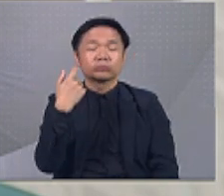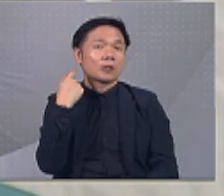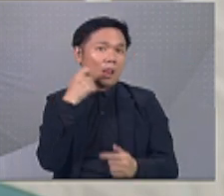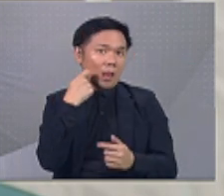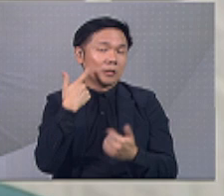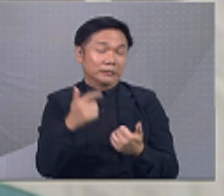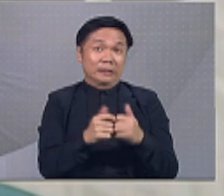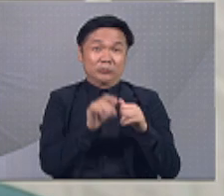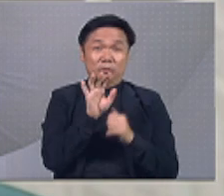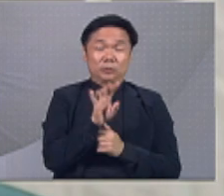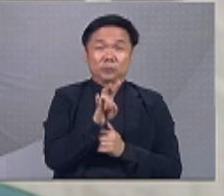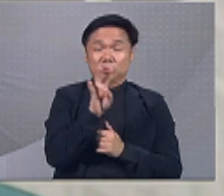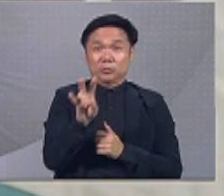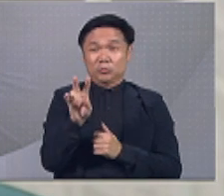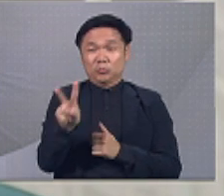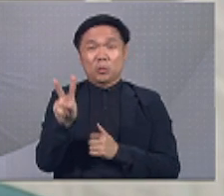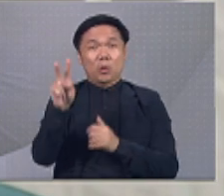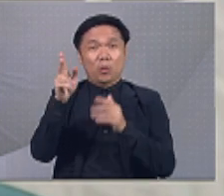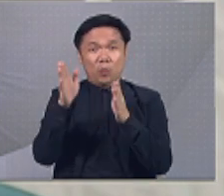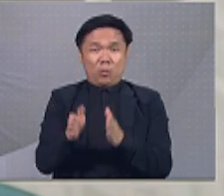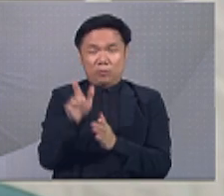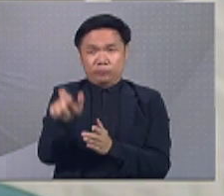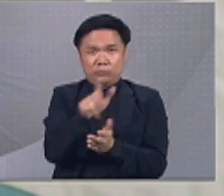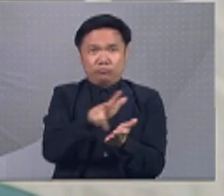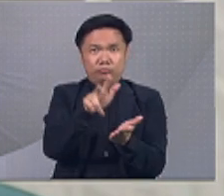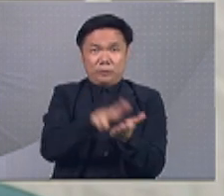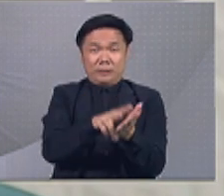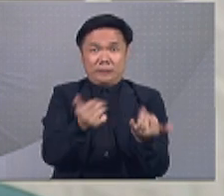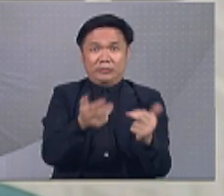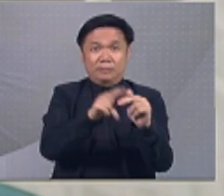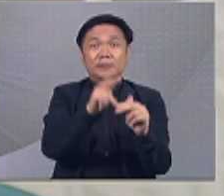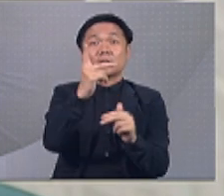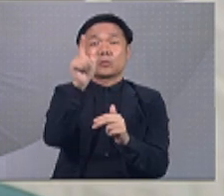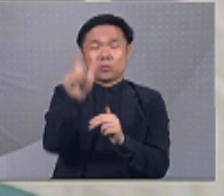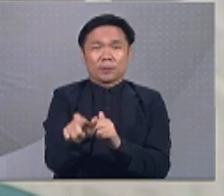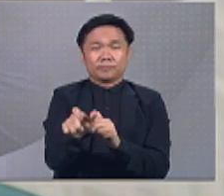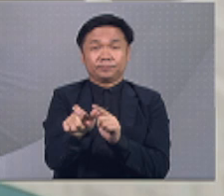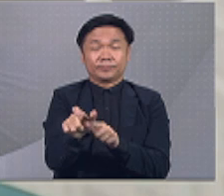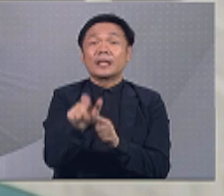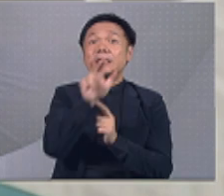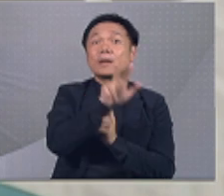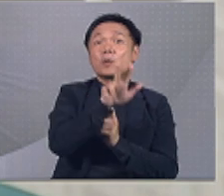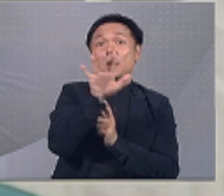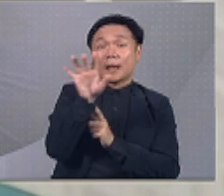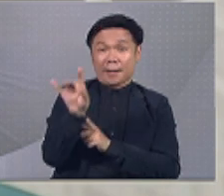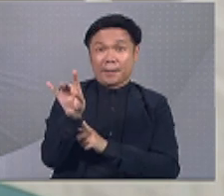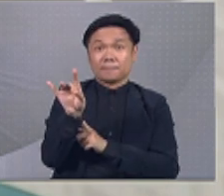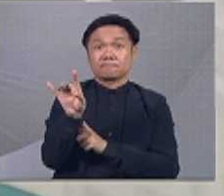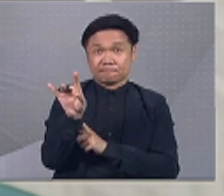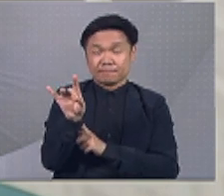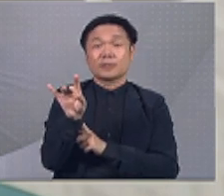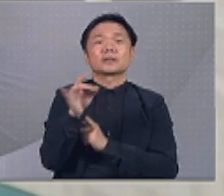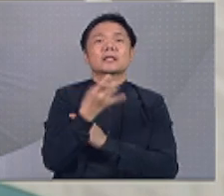272 kiss yaitu ada pertambahan satu cash dan memiliki yang bekerja Lila 38 bersamaan dengan 14